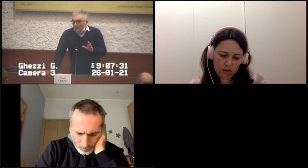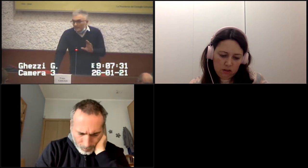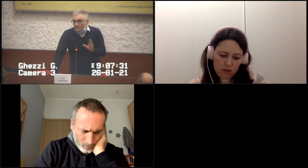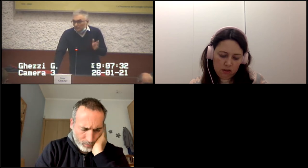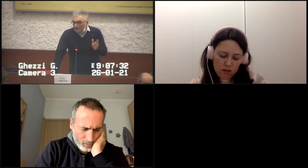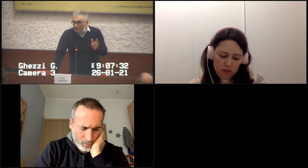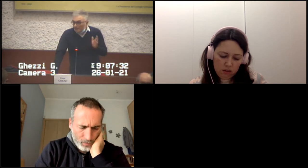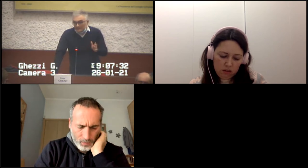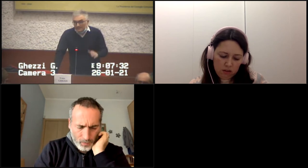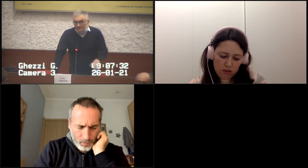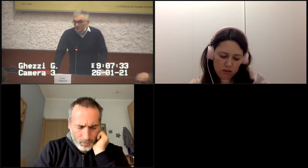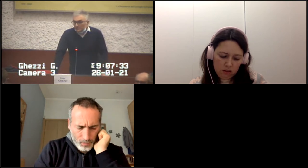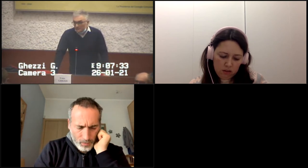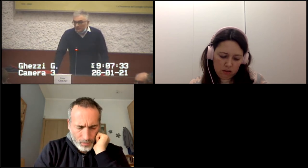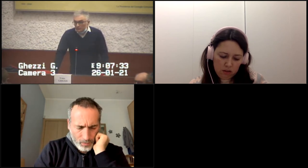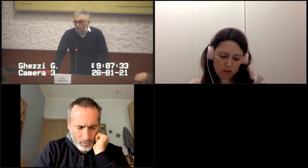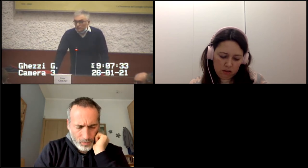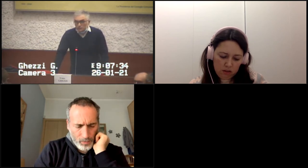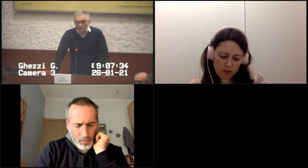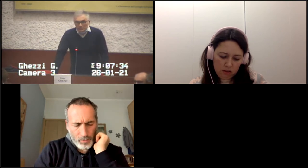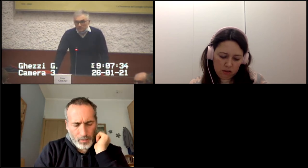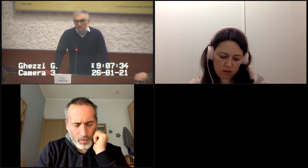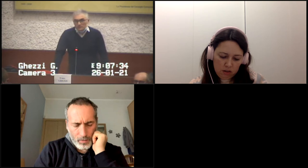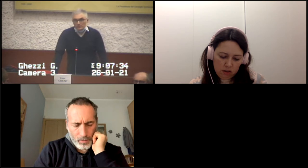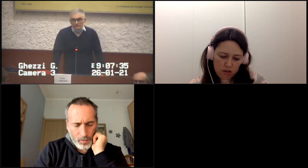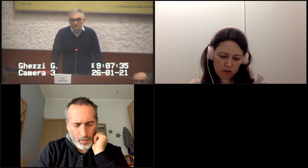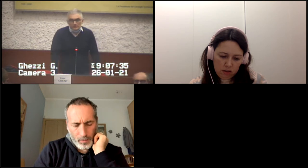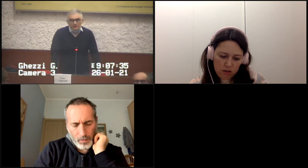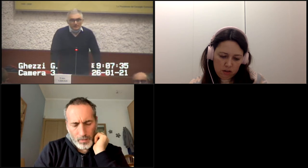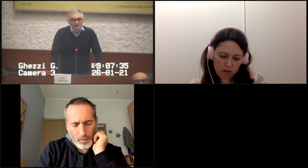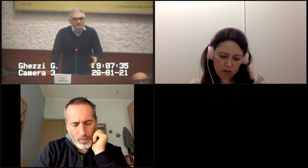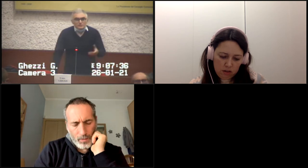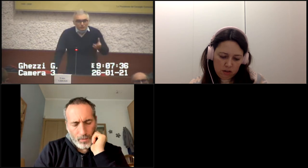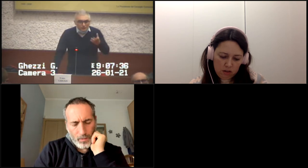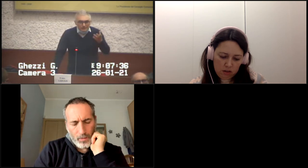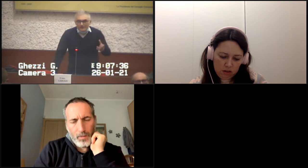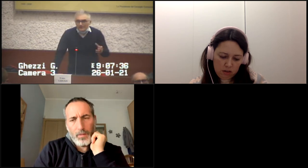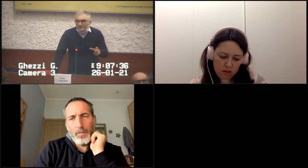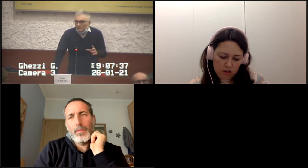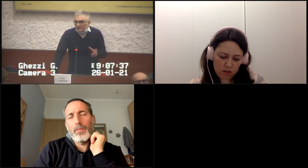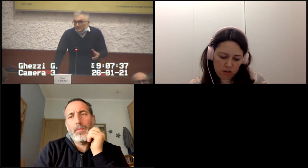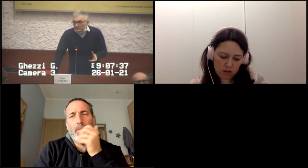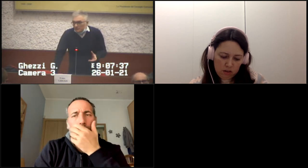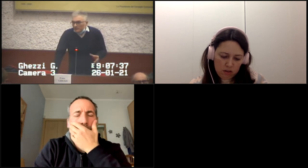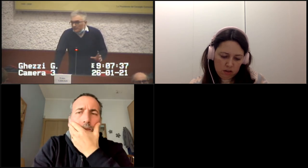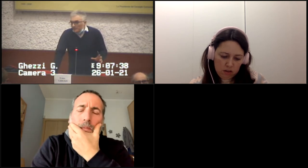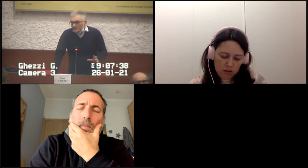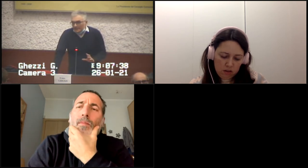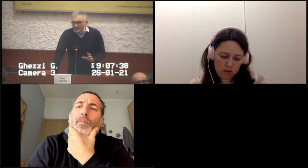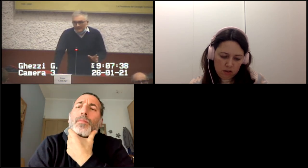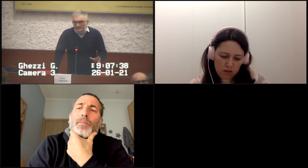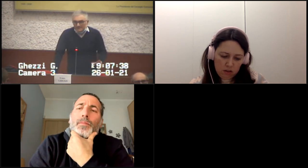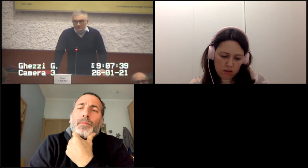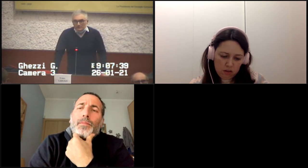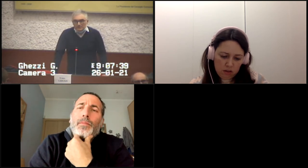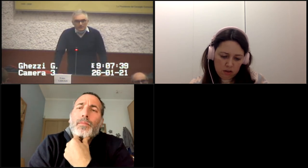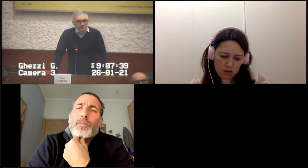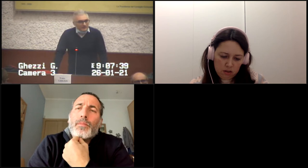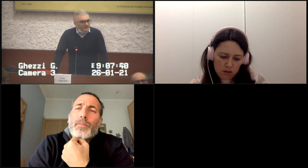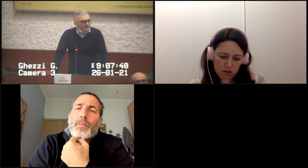parlo anche purtroppo, ahimè, di recentissime costruzioni che sono venute su in contesti dove probabilmente l'altezza